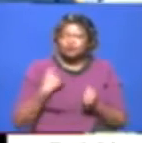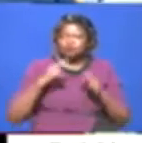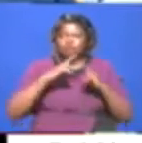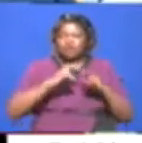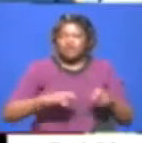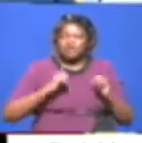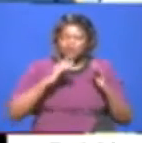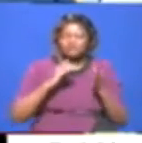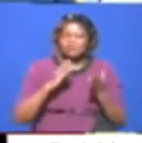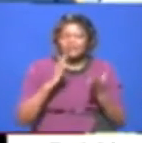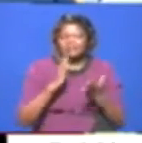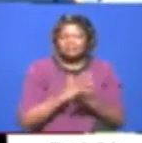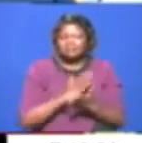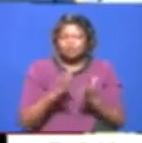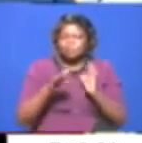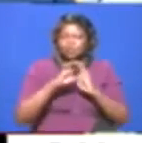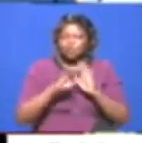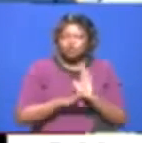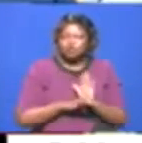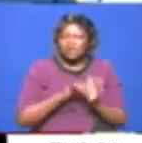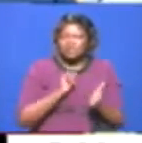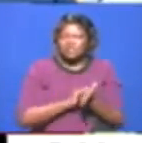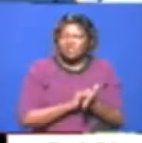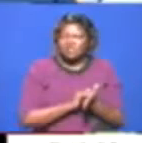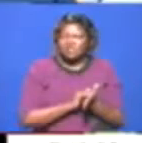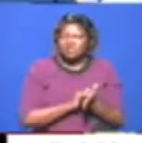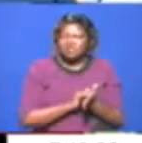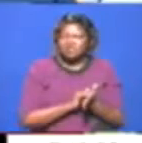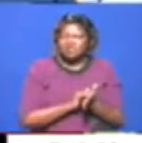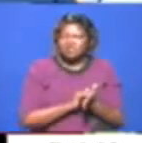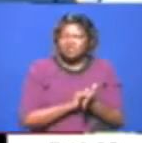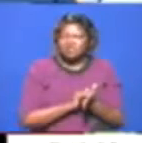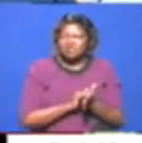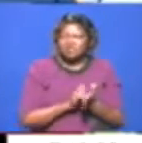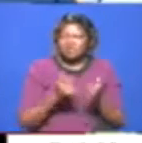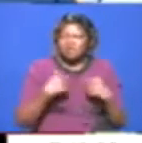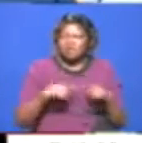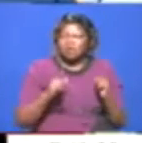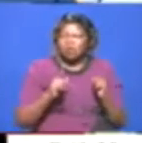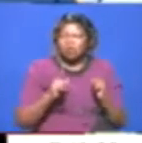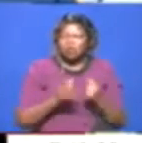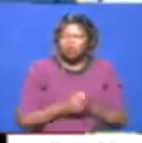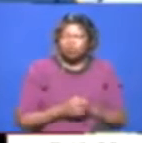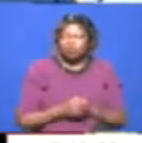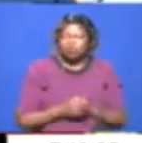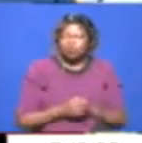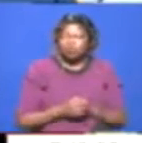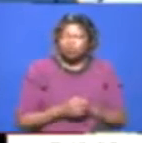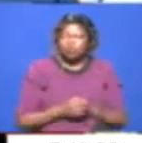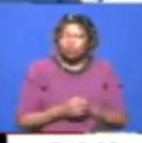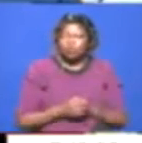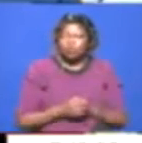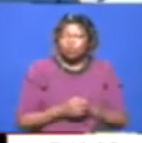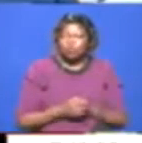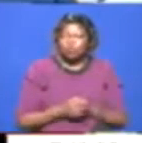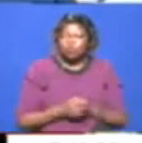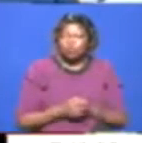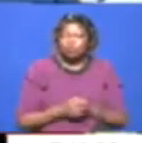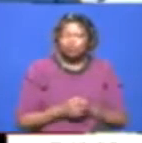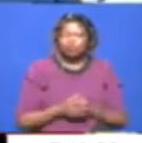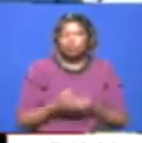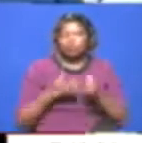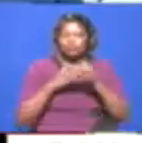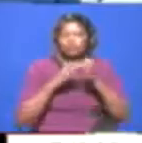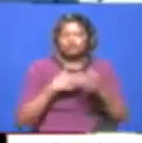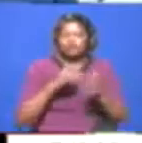katiba chenye kinaruhusu sisi viongozi wa chama kufanya biashara ya minerals